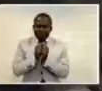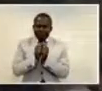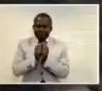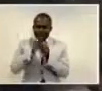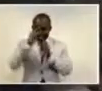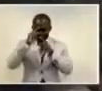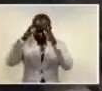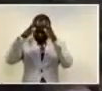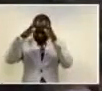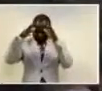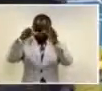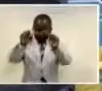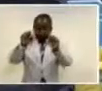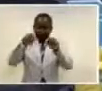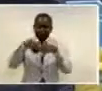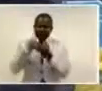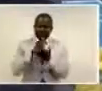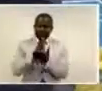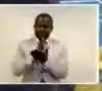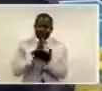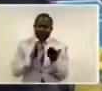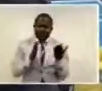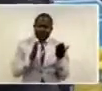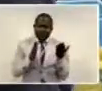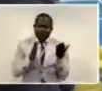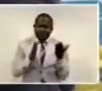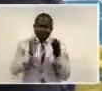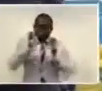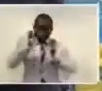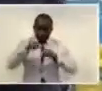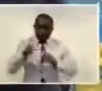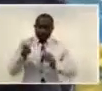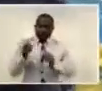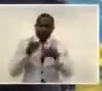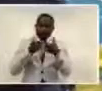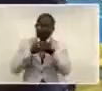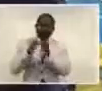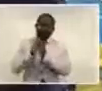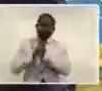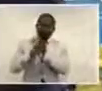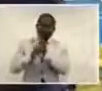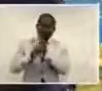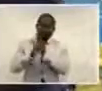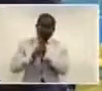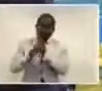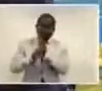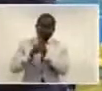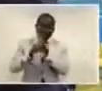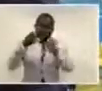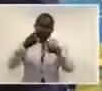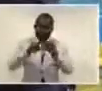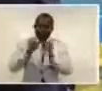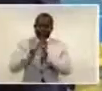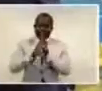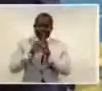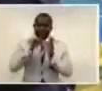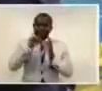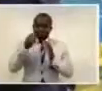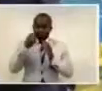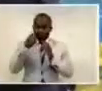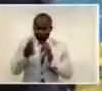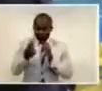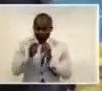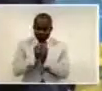Nyakuba Perezida wa Repubulika mu byukuri gishobora kuba cyaragarukiye ku murenge ariko ku karere ndumva